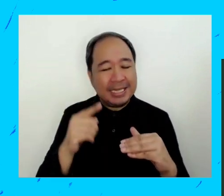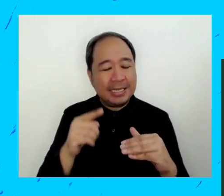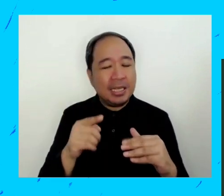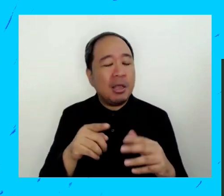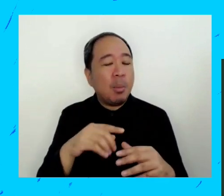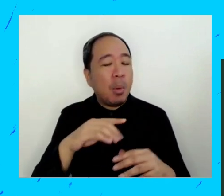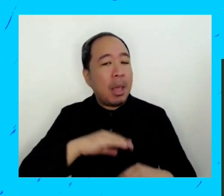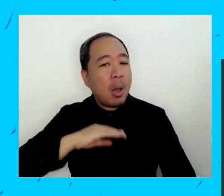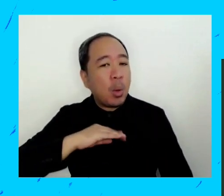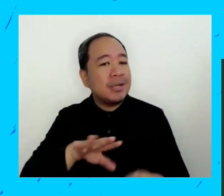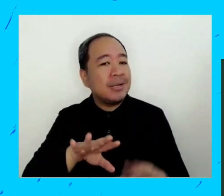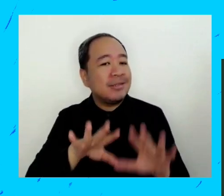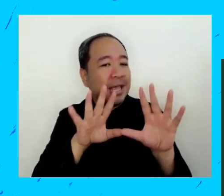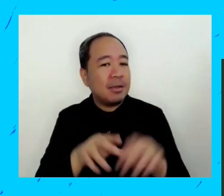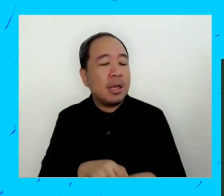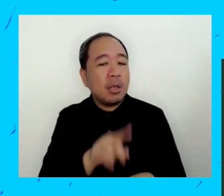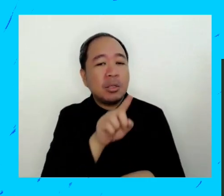moins de